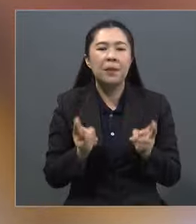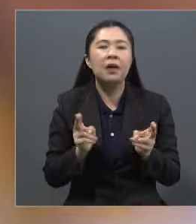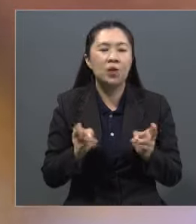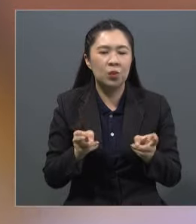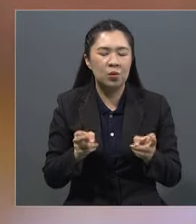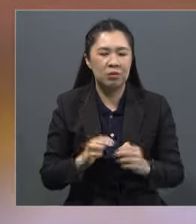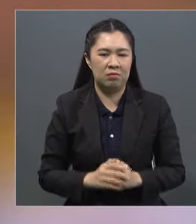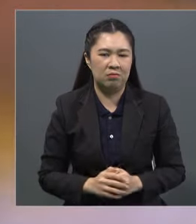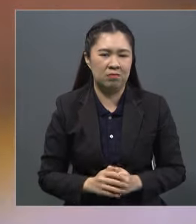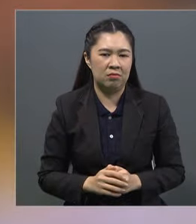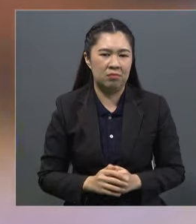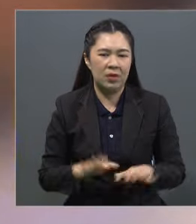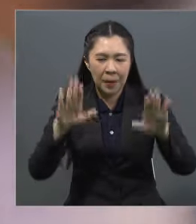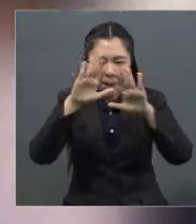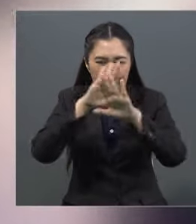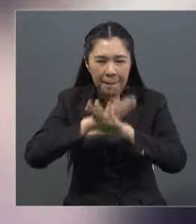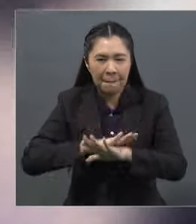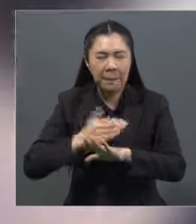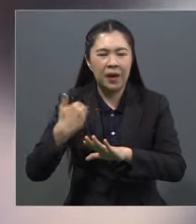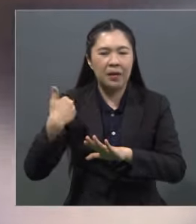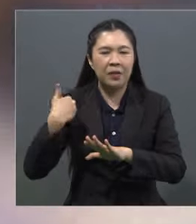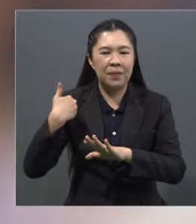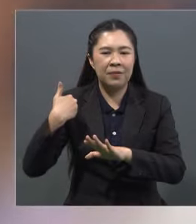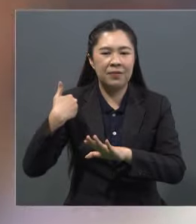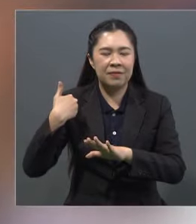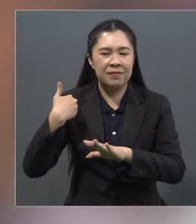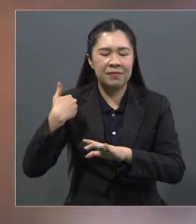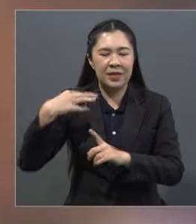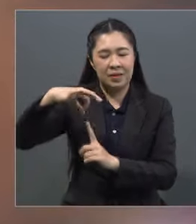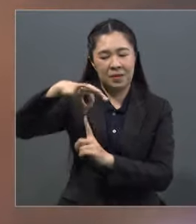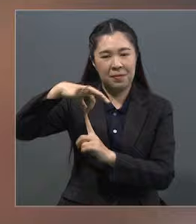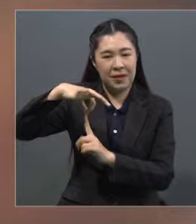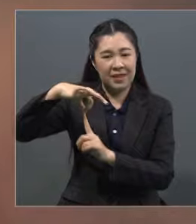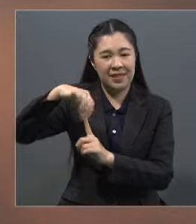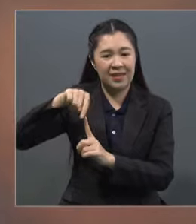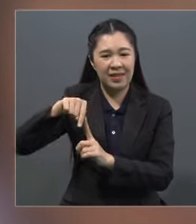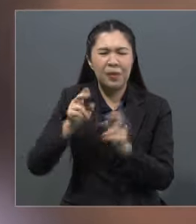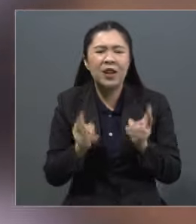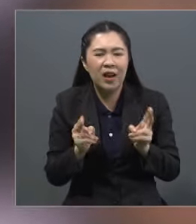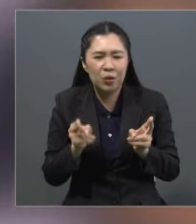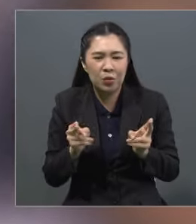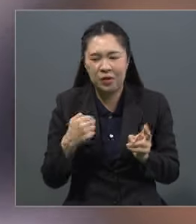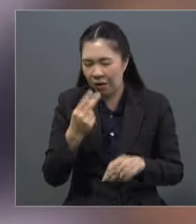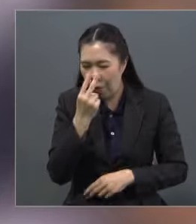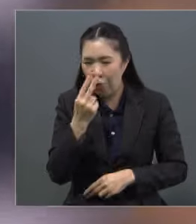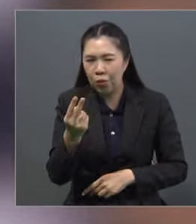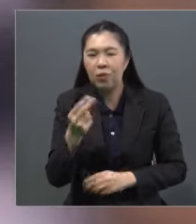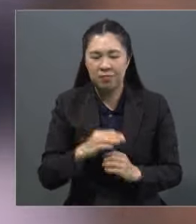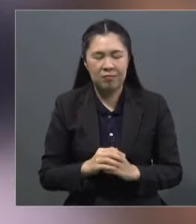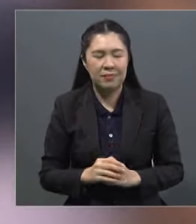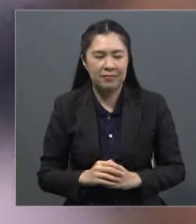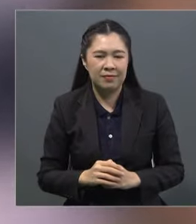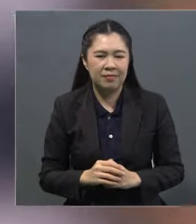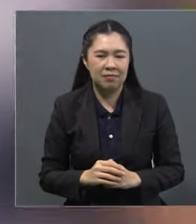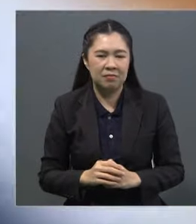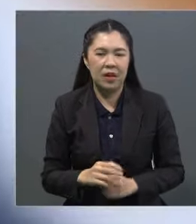อะไรรู้ไหมพี่ป๋องเหมือนที่ห้อยกระเป๋าของนักเรียนหญิงอ่ะลักษณะมันก็จะมีความแตกต่างดูไม่รู้หรอกค่ะว่ามันเป็นลักษณะของ